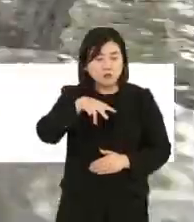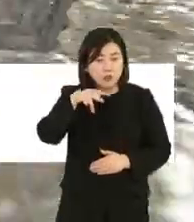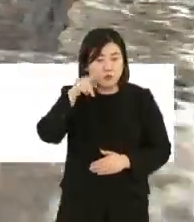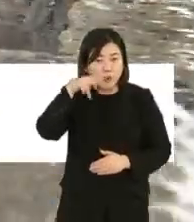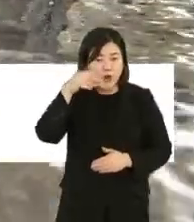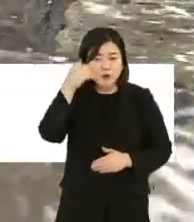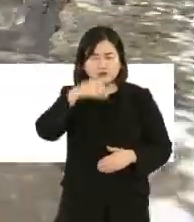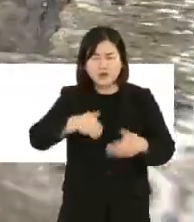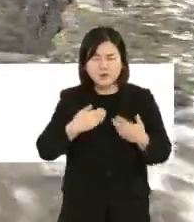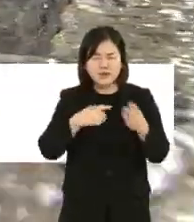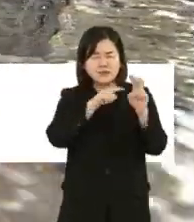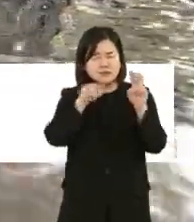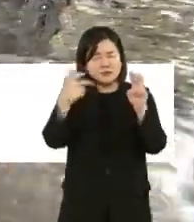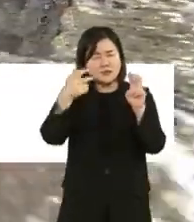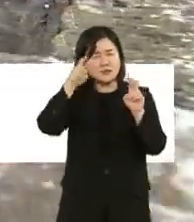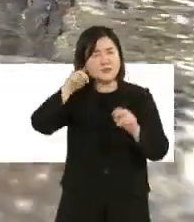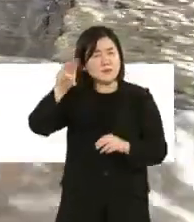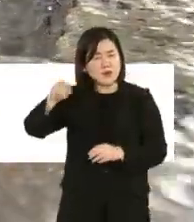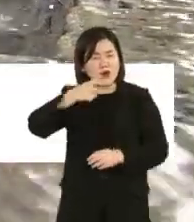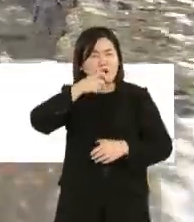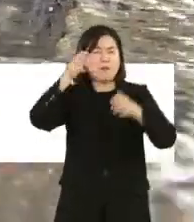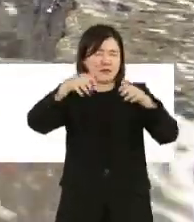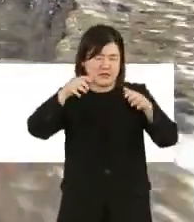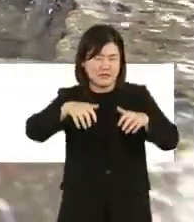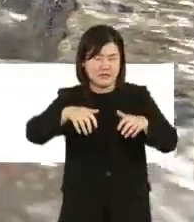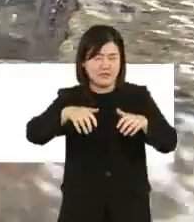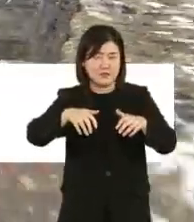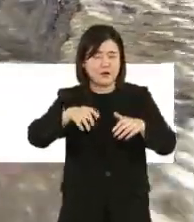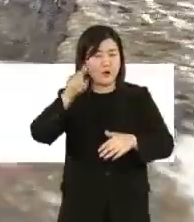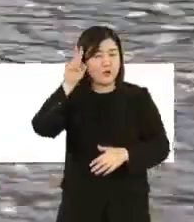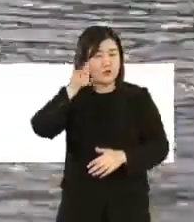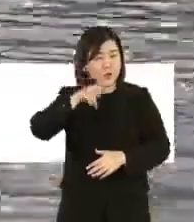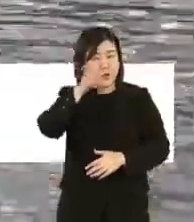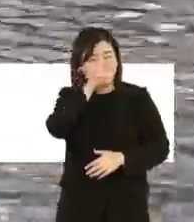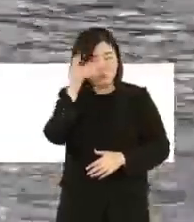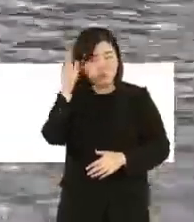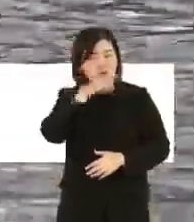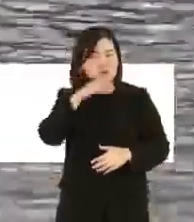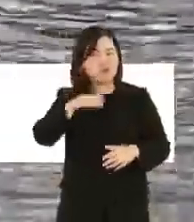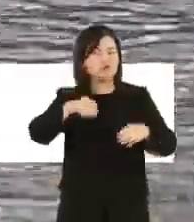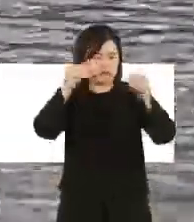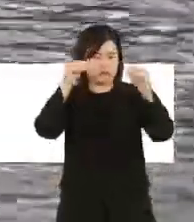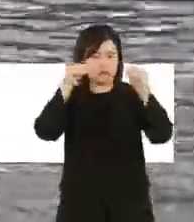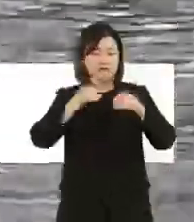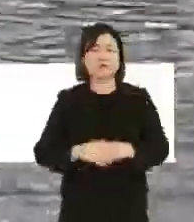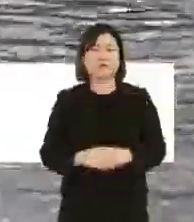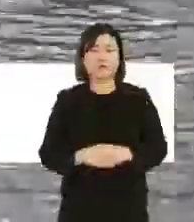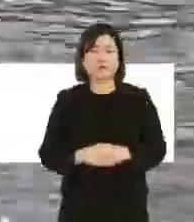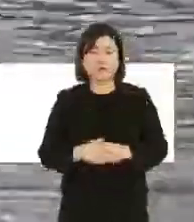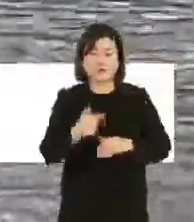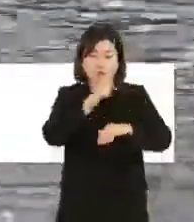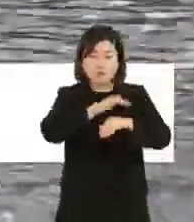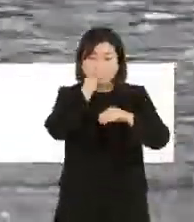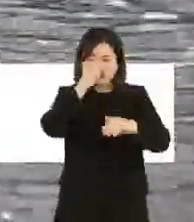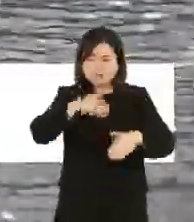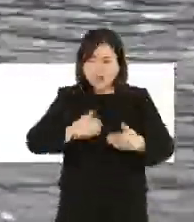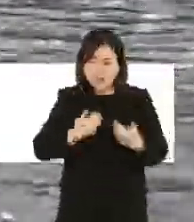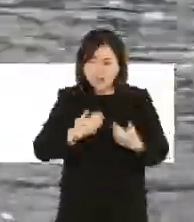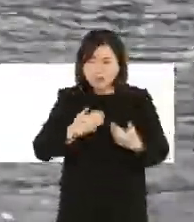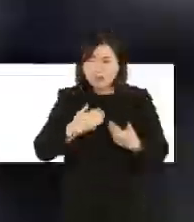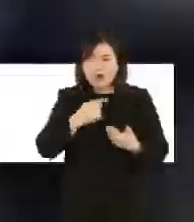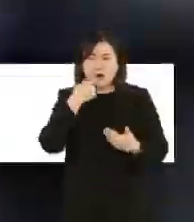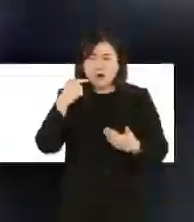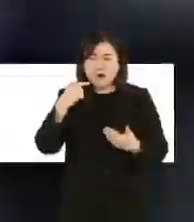충남의 는 20에서 70mm 의 비가 더 오겠고 모래 오후부터 그치겠습니다 대전과 충남에서